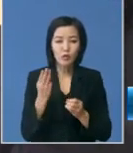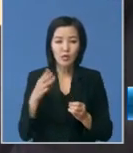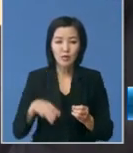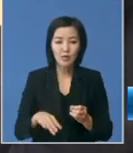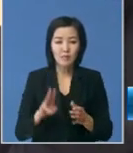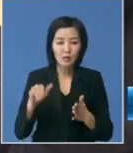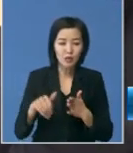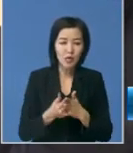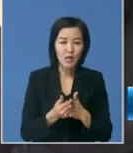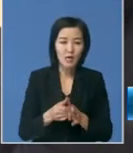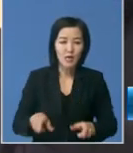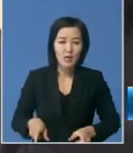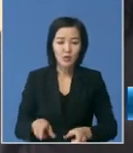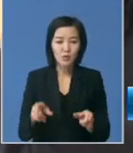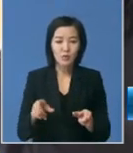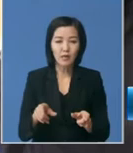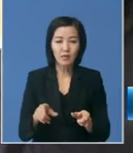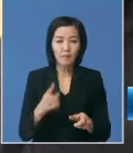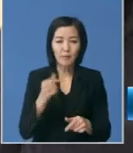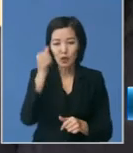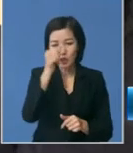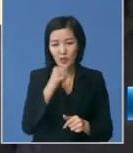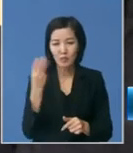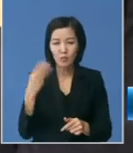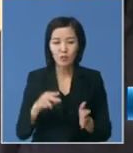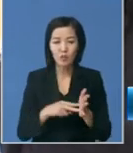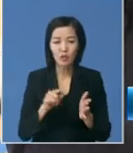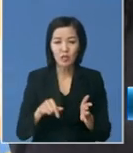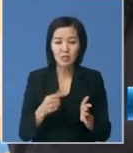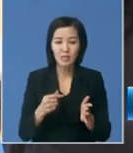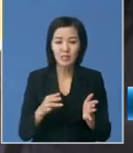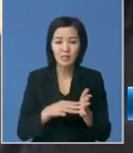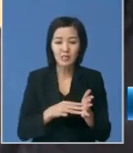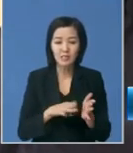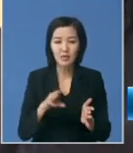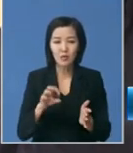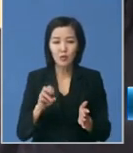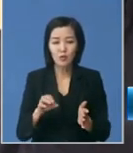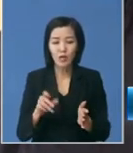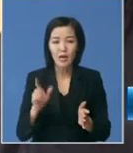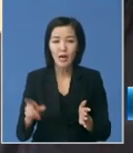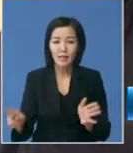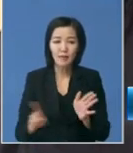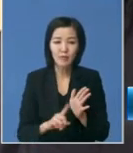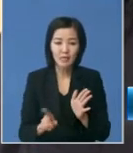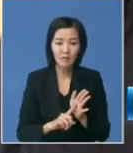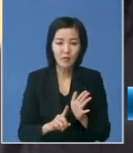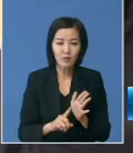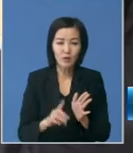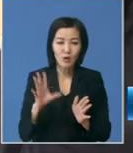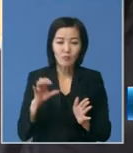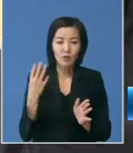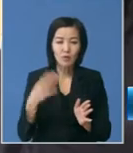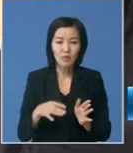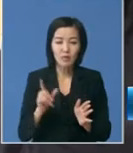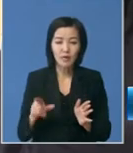темір жол желісі жылына жүк айналымы 37,8 миллион тонна, ал жолаушы тасымалы 540 мың адамға